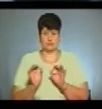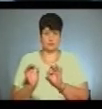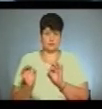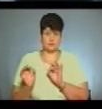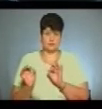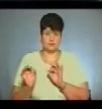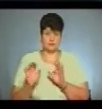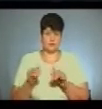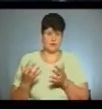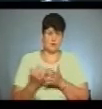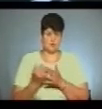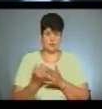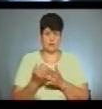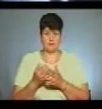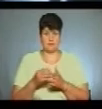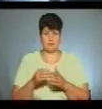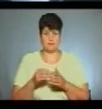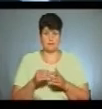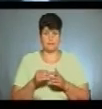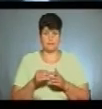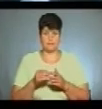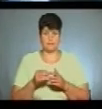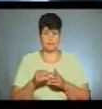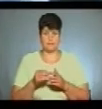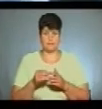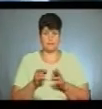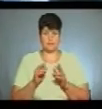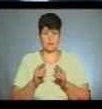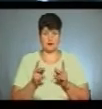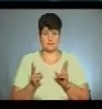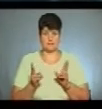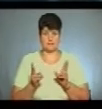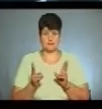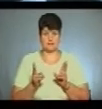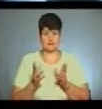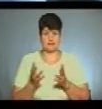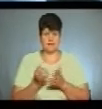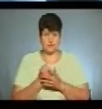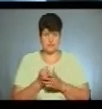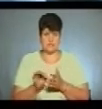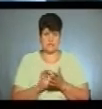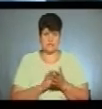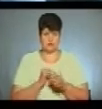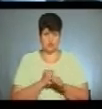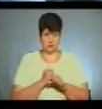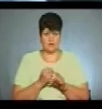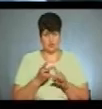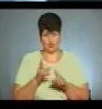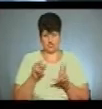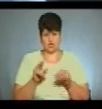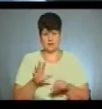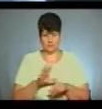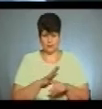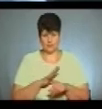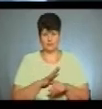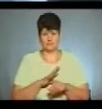боротися, потім знайшов прийом двобальної дії. В партері спочатку не вдалося нічого зробити, потім другий шанс був, другого шансу